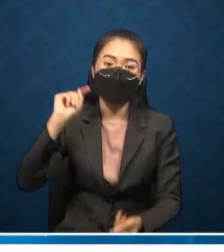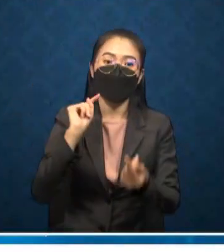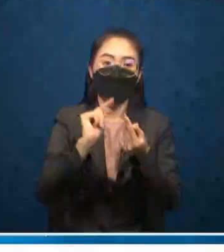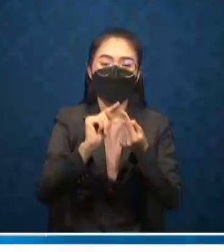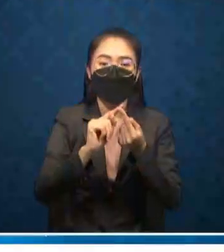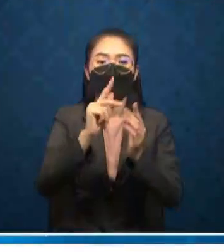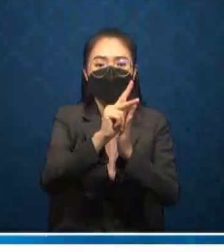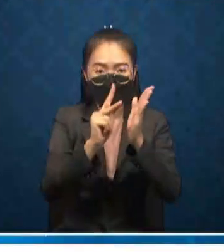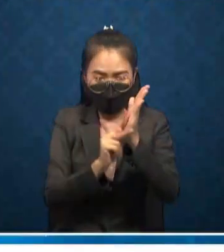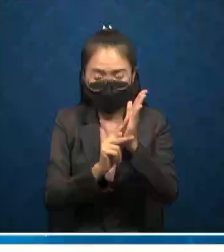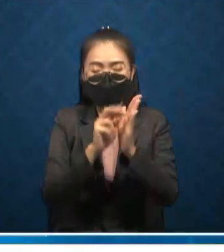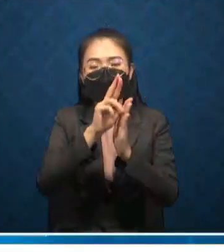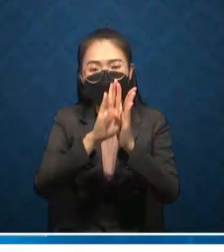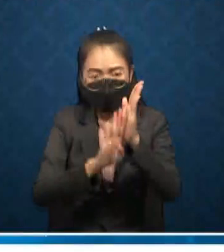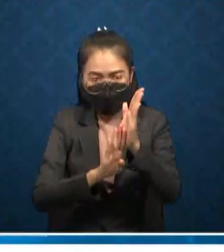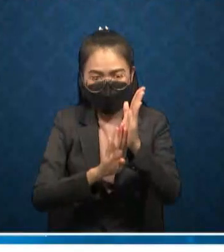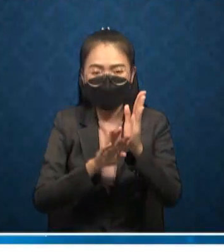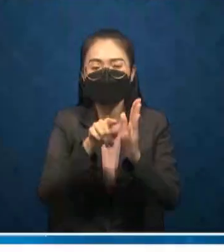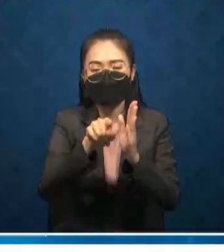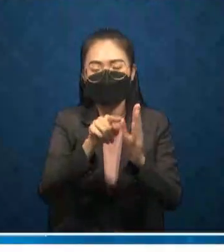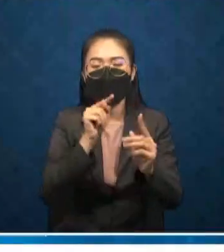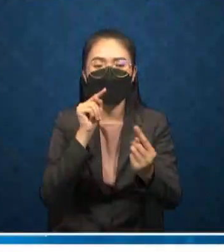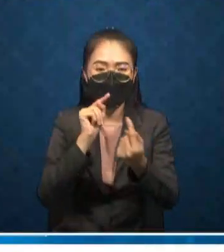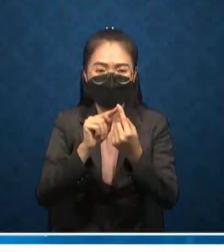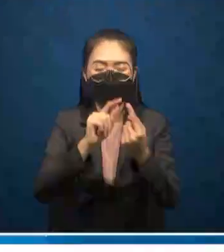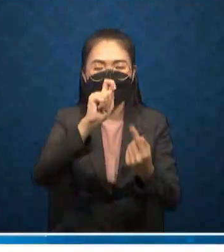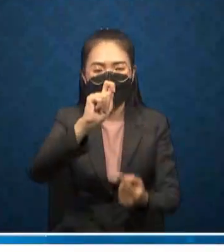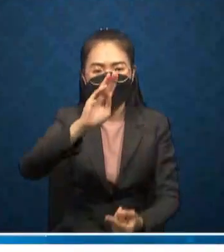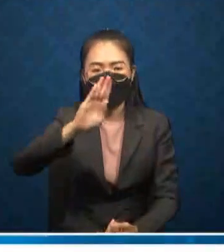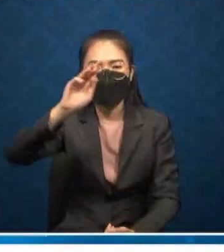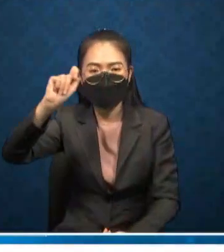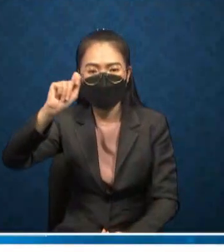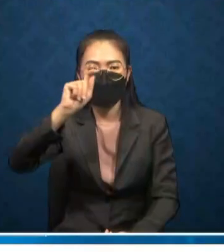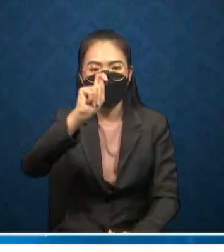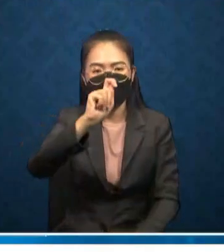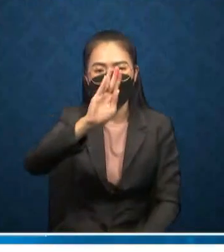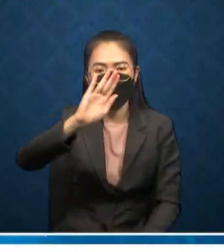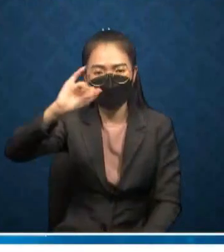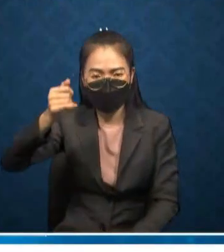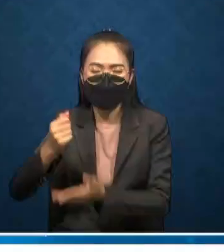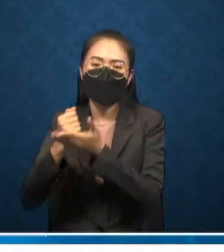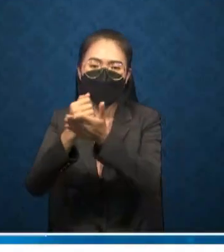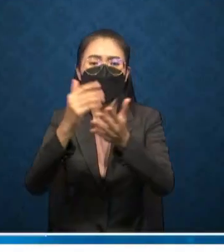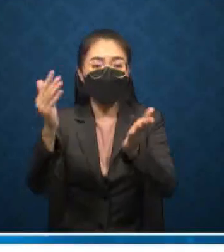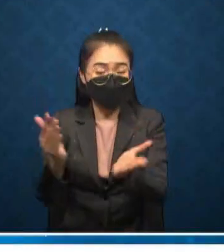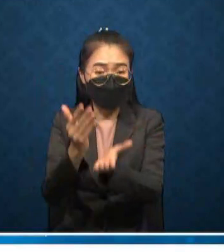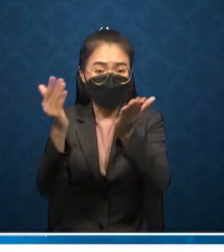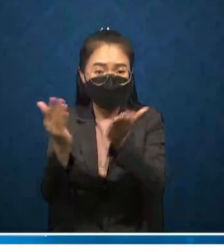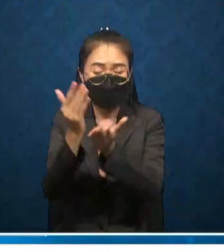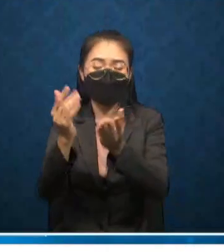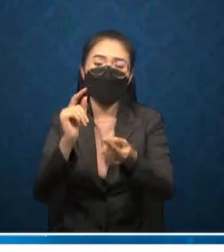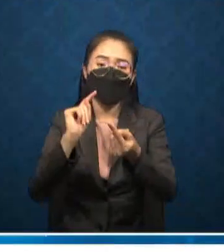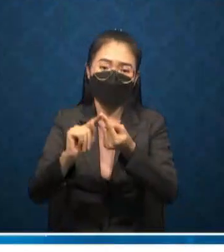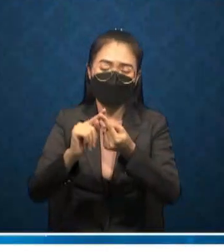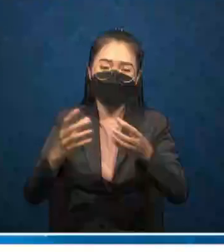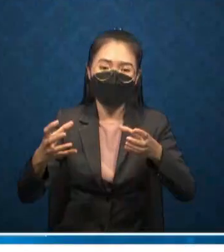ระเบียบให้องค์การบริหารส่วนจังหวัดร่วมดำเนินการอนุรักษ์ฟื้นฟูพัฒนาและใช้ประโยชน์ใน